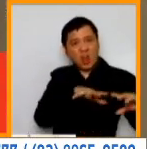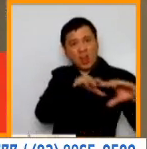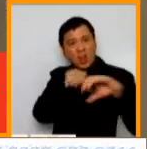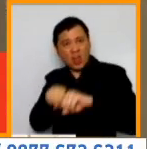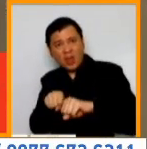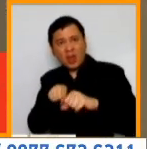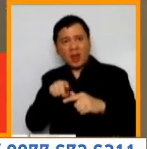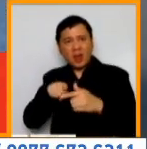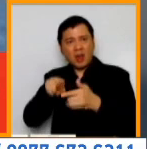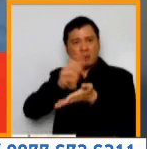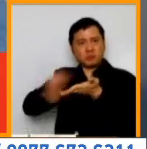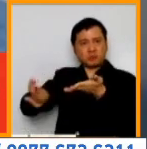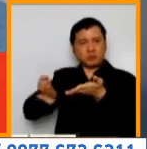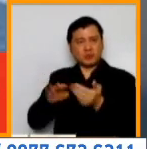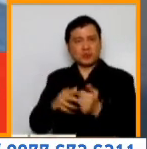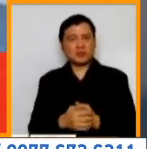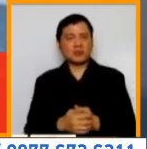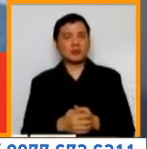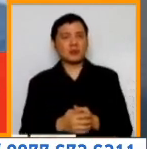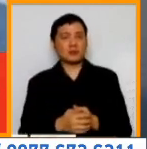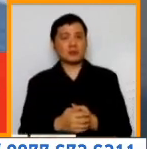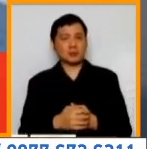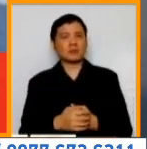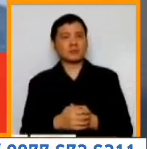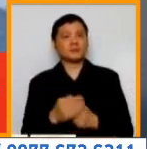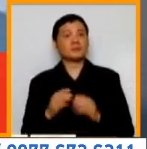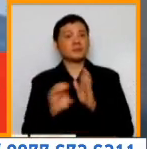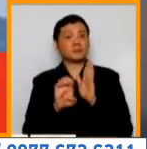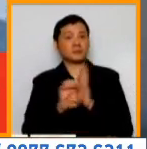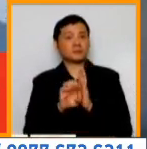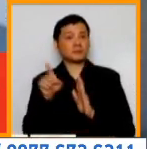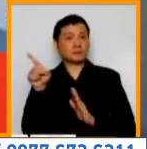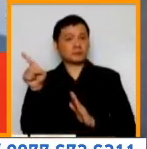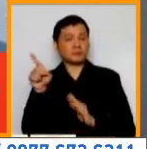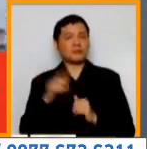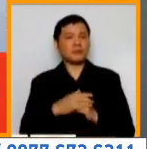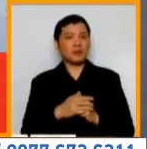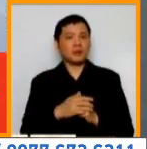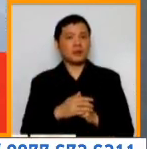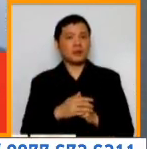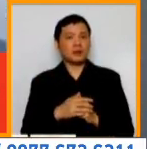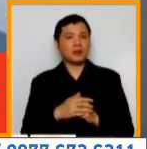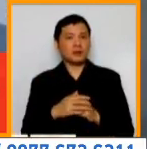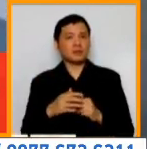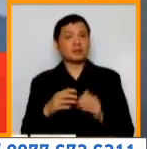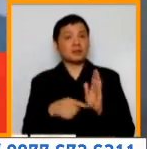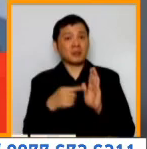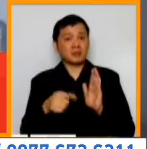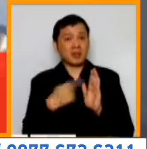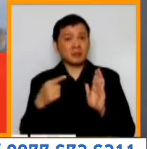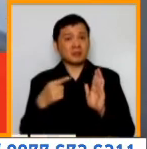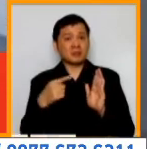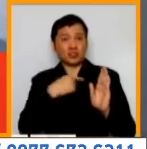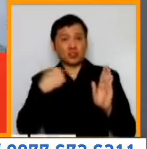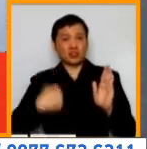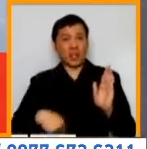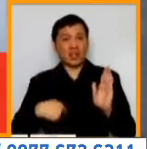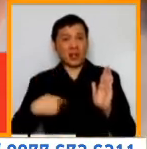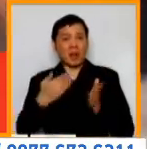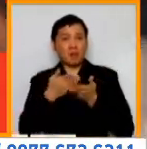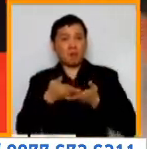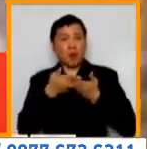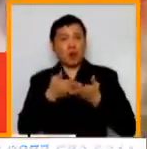Egana na minsan na raw silang hinabol ng speedboat ng China nang sumisid sila sa Baho Masinloc o Scarborough Shoal para